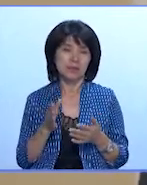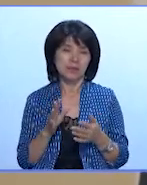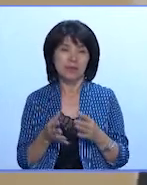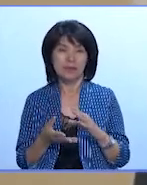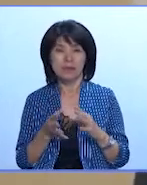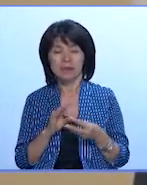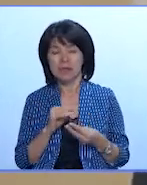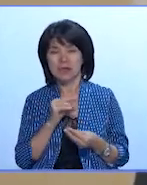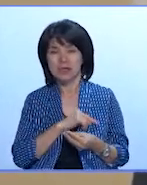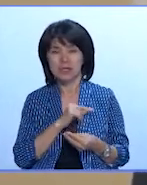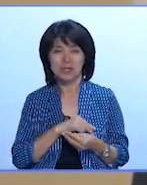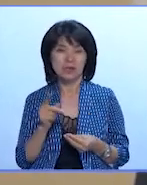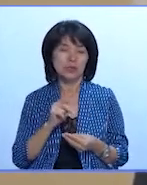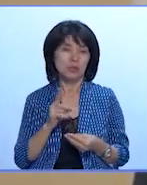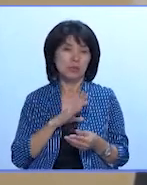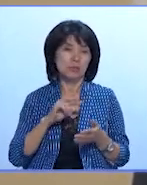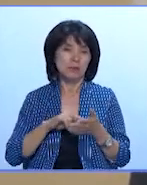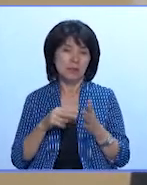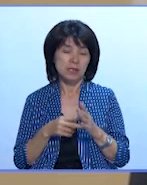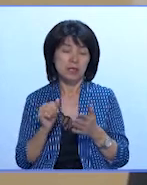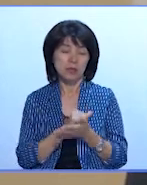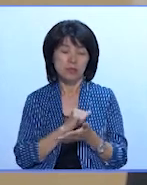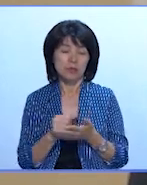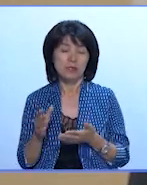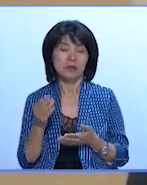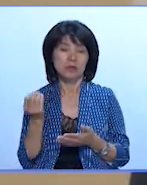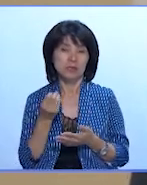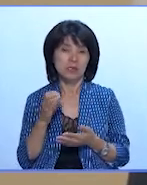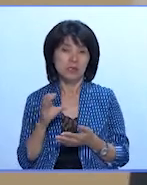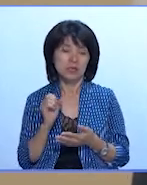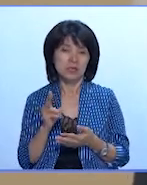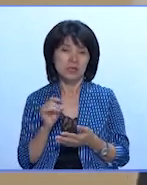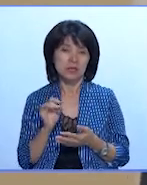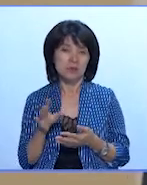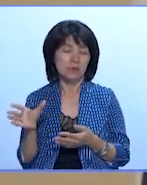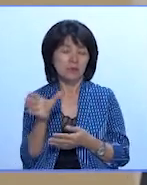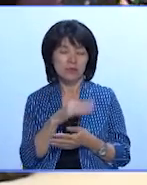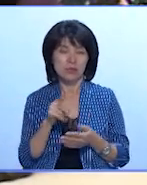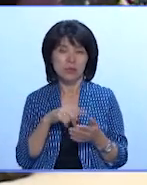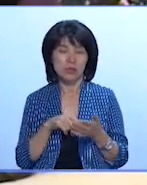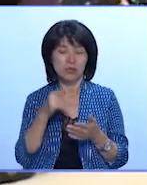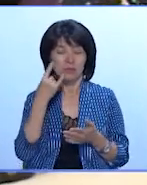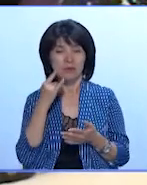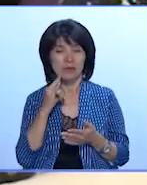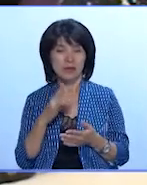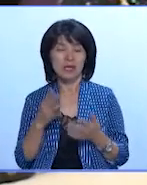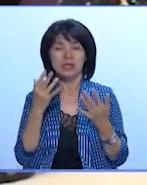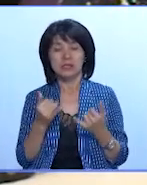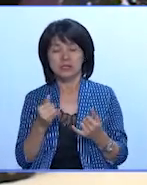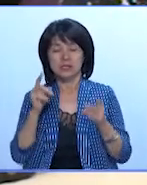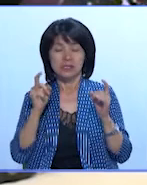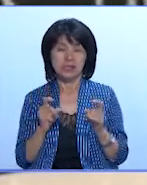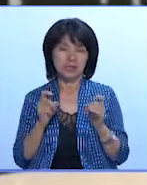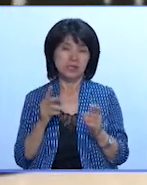ведется работа над тем чтобы проектно-сметной документации по поводу дренажные системы всего города кв а ударов кроме этого на заседании